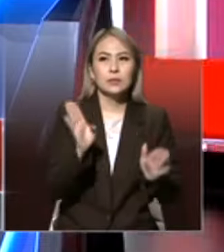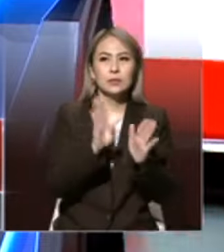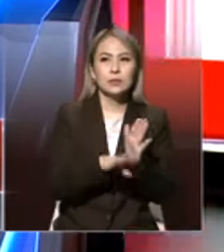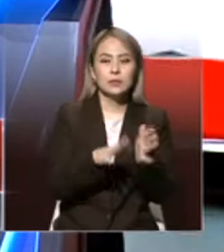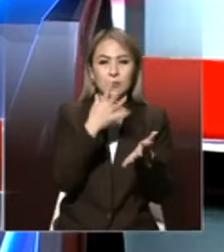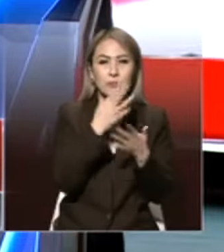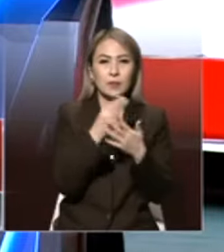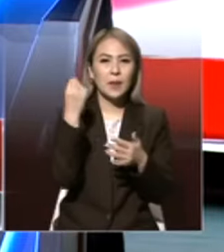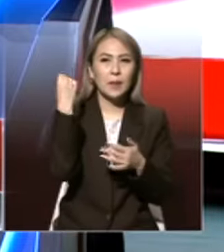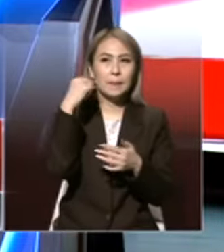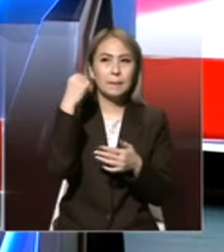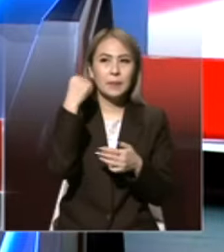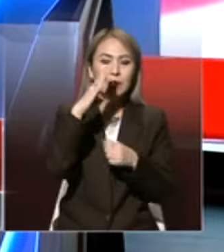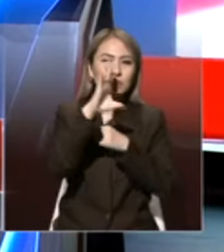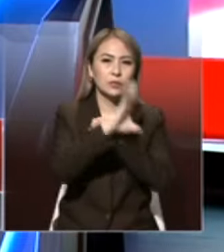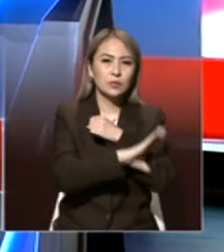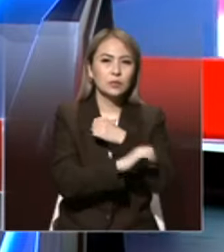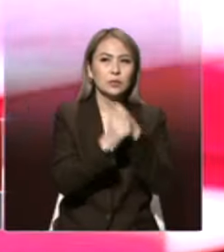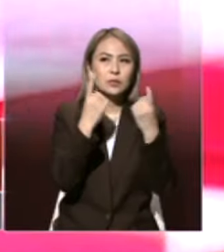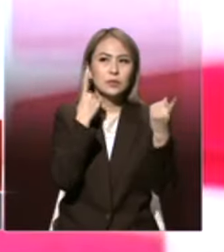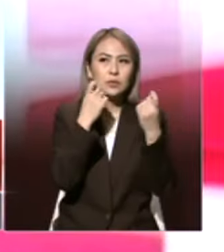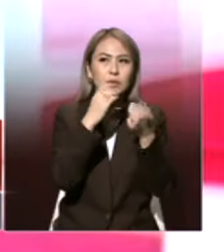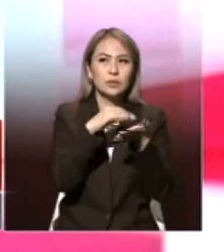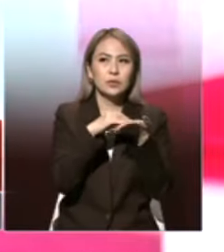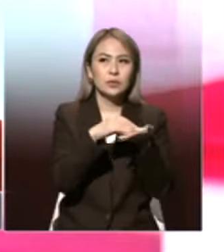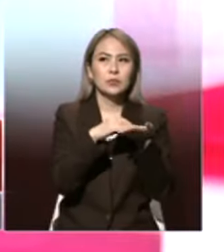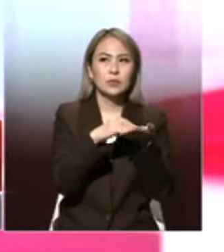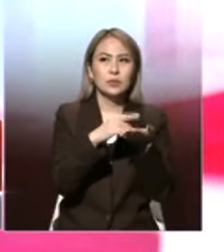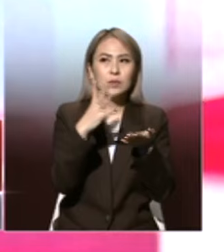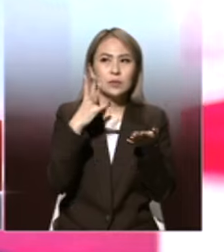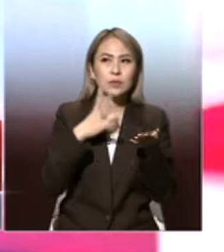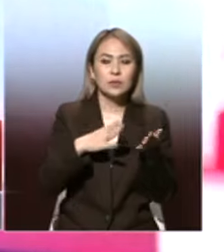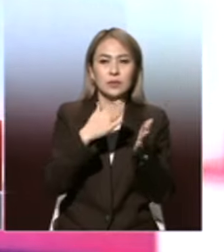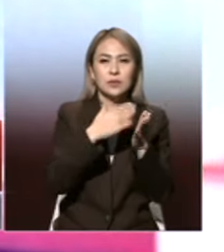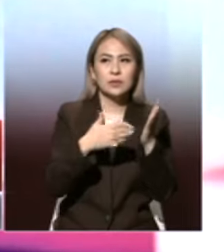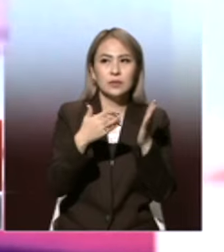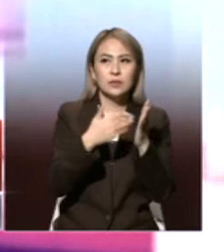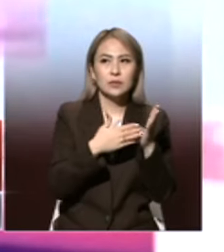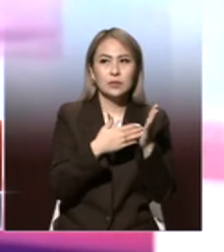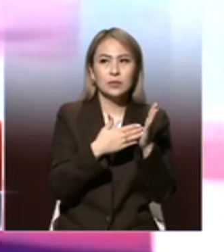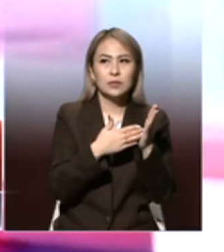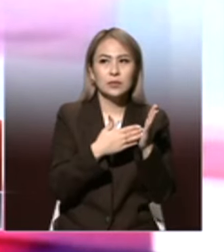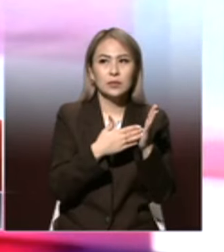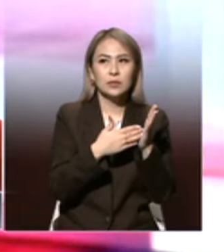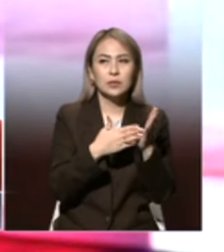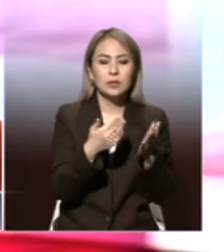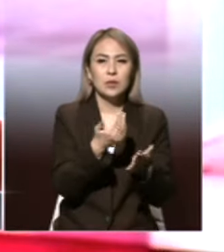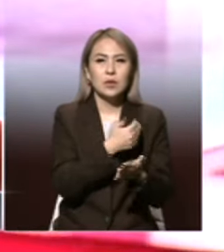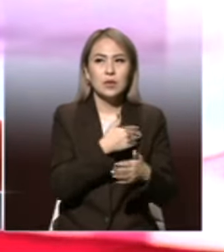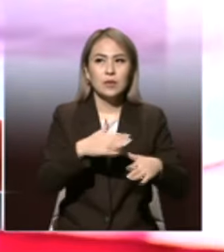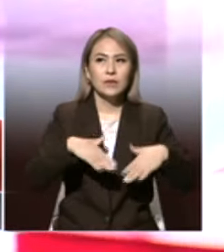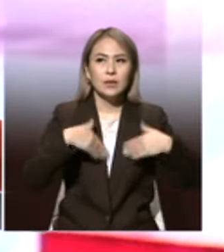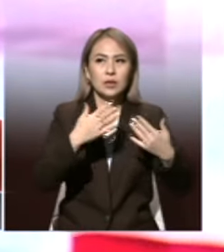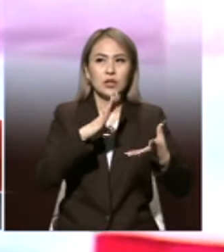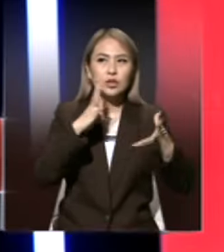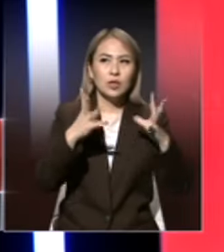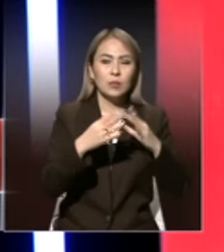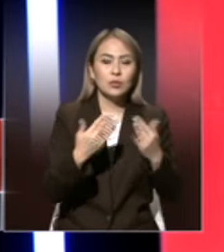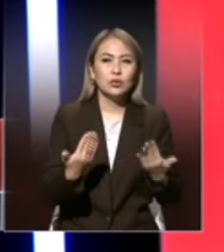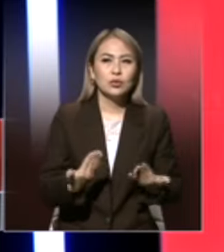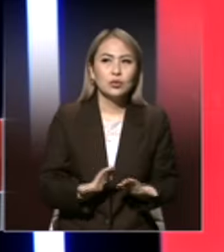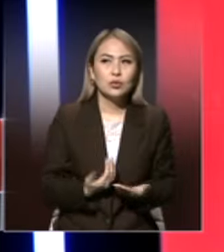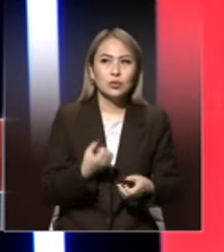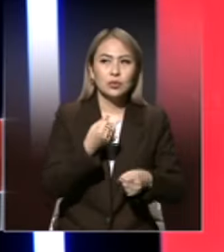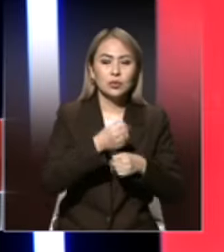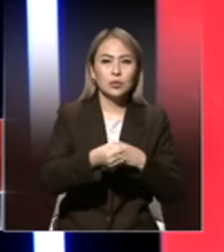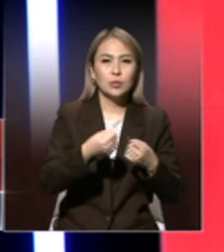біздің президентіміздің соңғы сұхбатында айтқан мүлдем төзбеушілікке байланысты өз пікірімді білдіріп кеткім келеді. Жалпы тұрмыстық зорлық